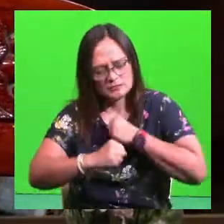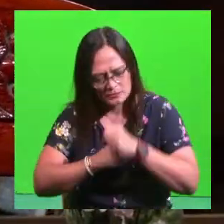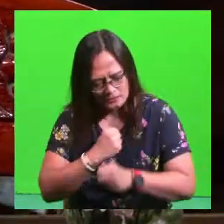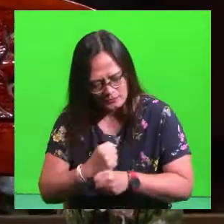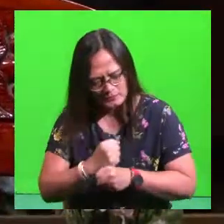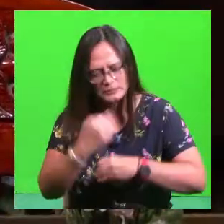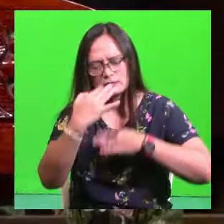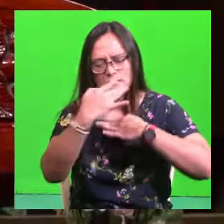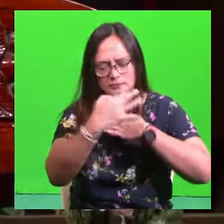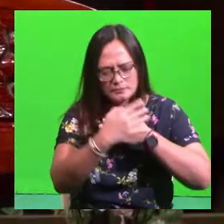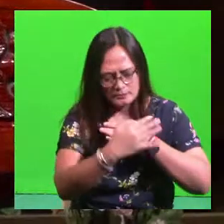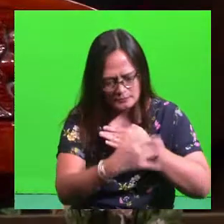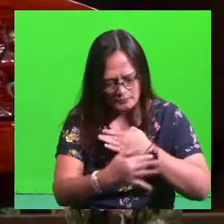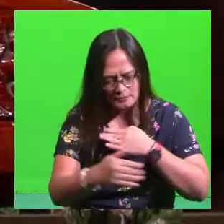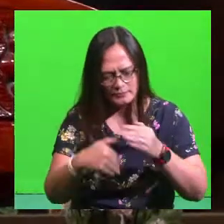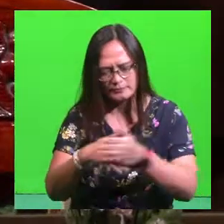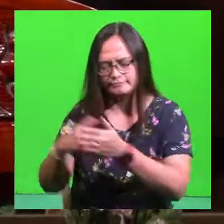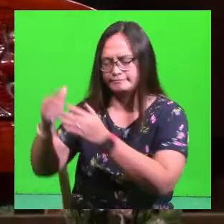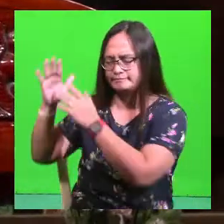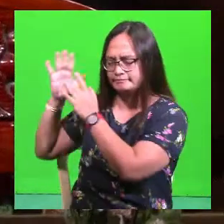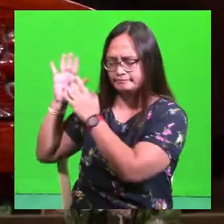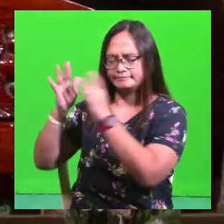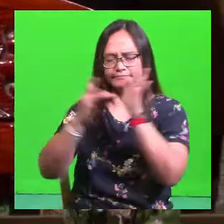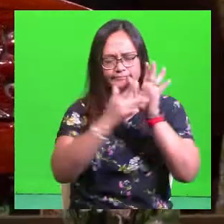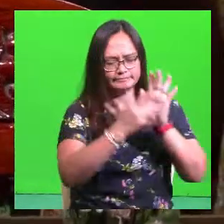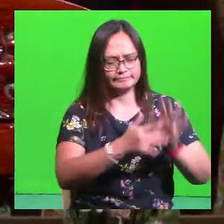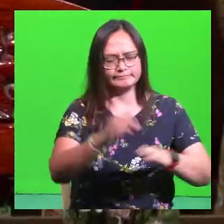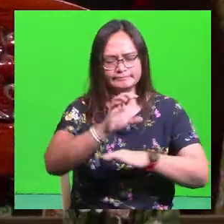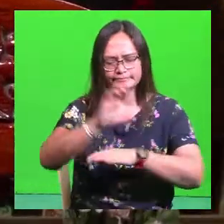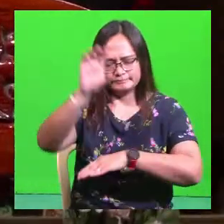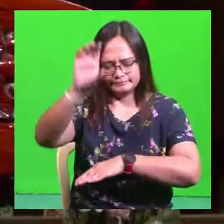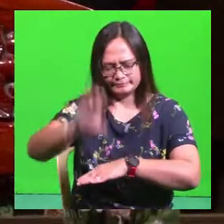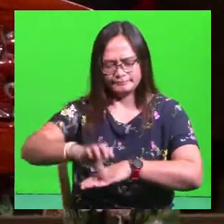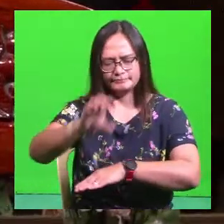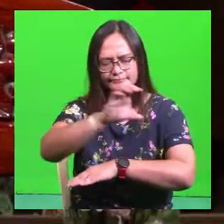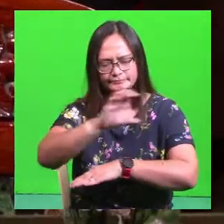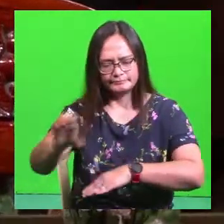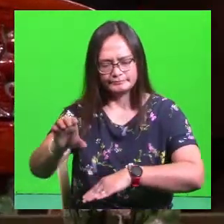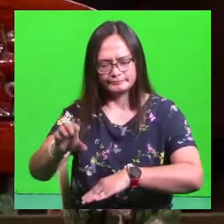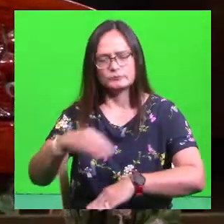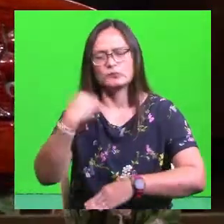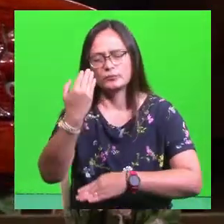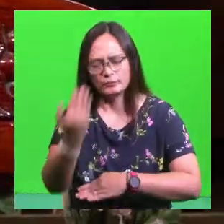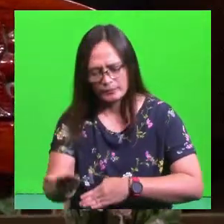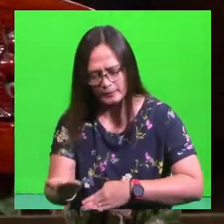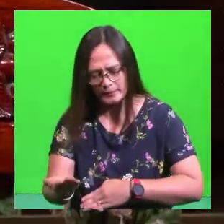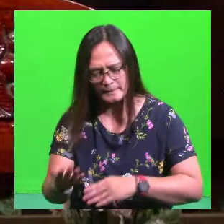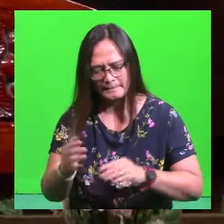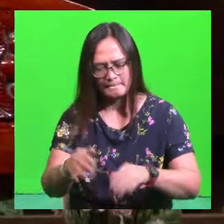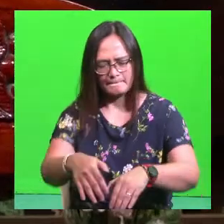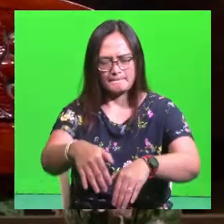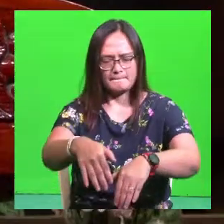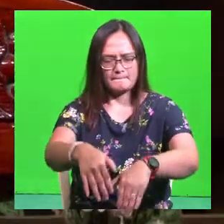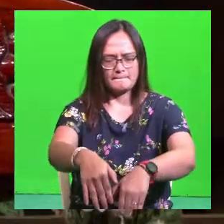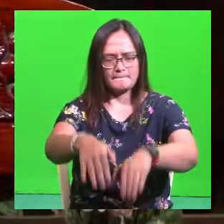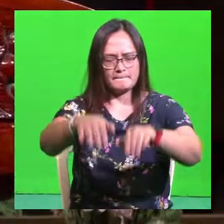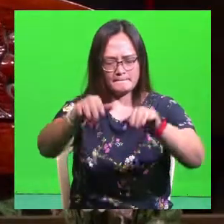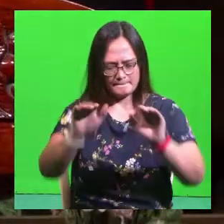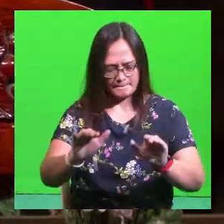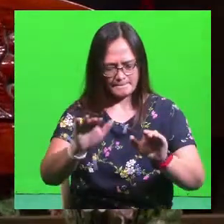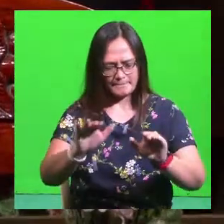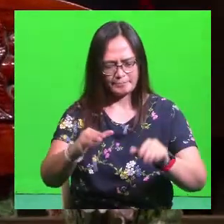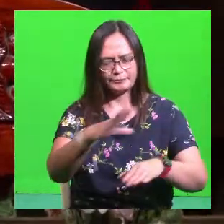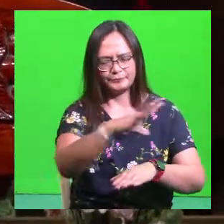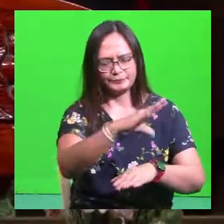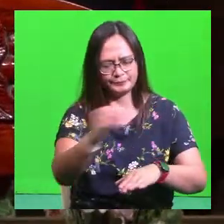kamatayan, ang kanyang pagkalibing, at ang kanyang muling pagkabuhay. Dakilang Diyos, ang lahat